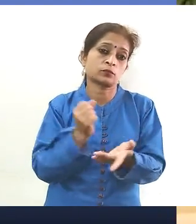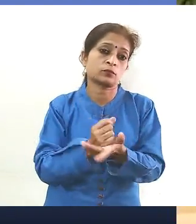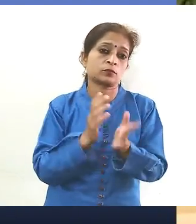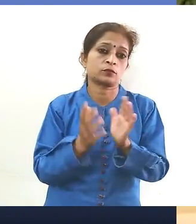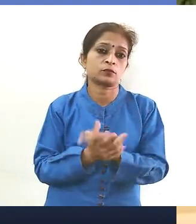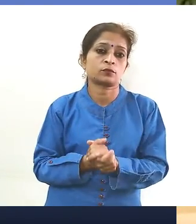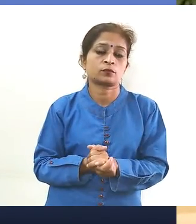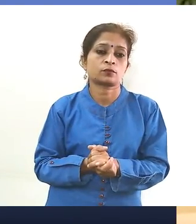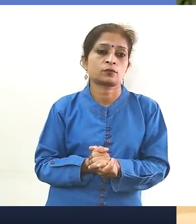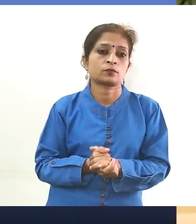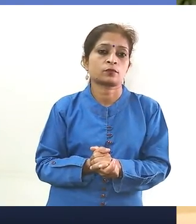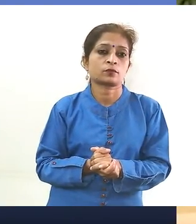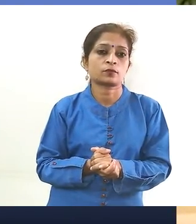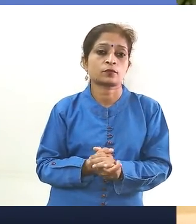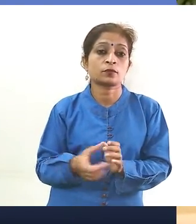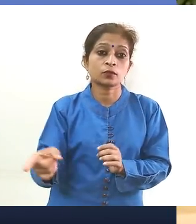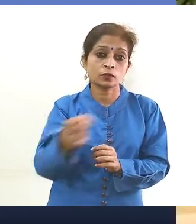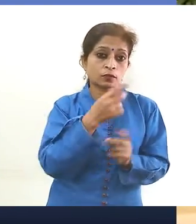शुष्कासन,